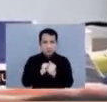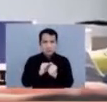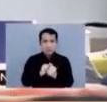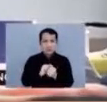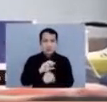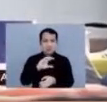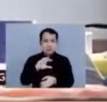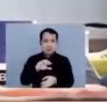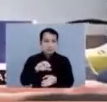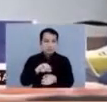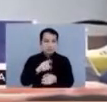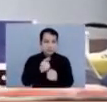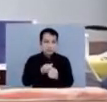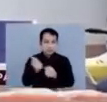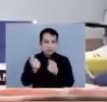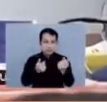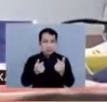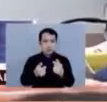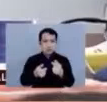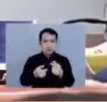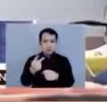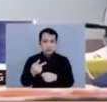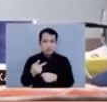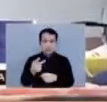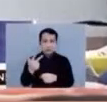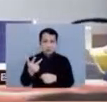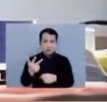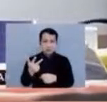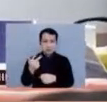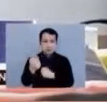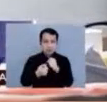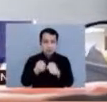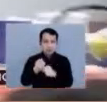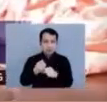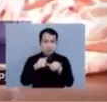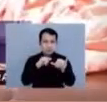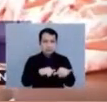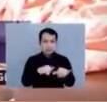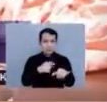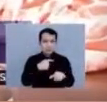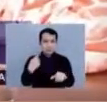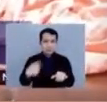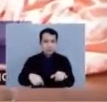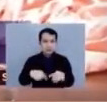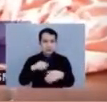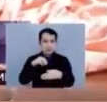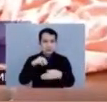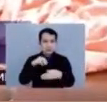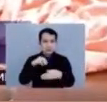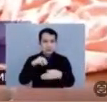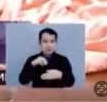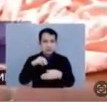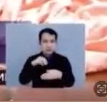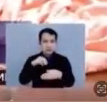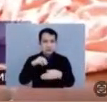Pero pag-amin ni Gavan, 2 hanggang 3 taong nanatili ang mga Chino sa loob ng Philippine Coast Guard.